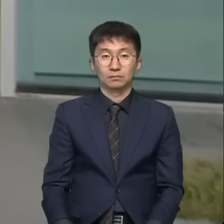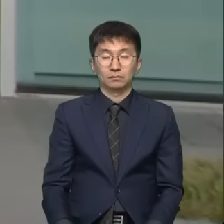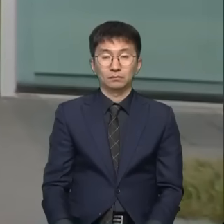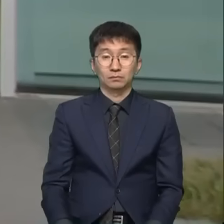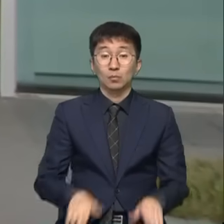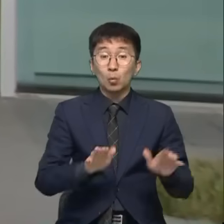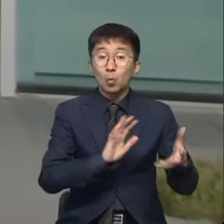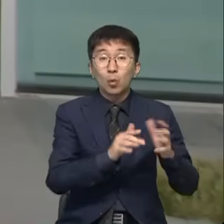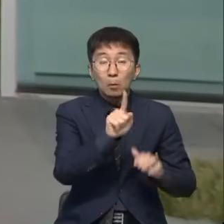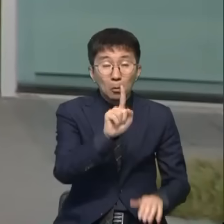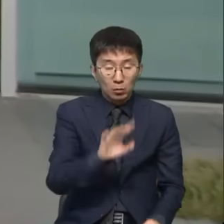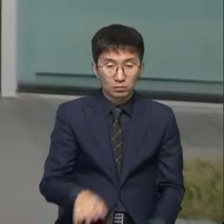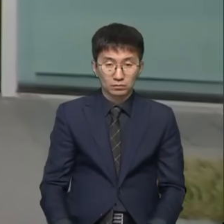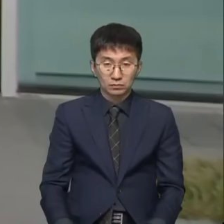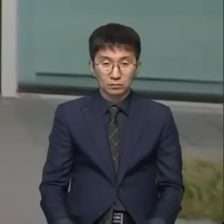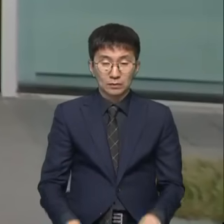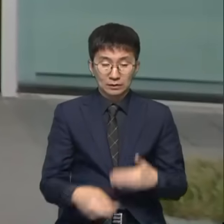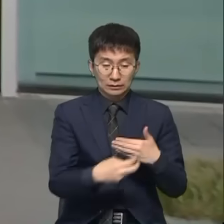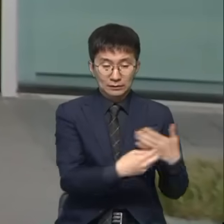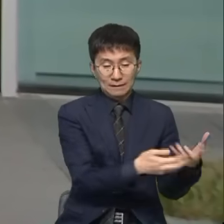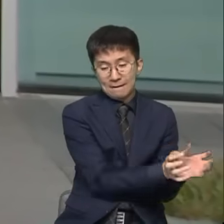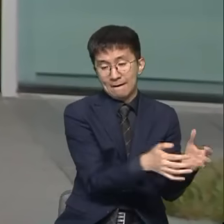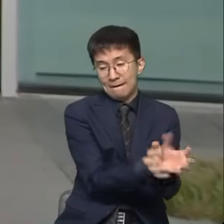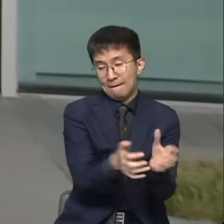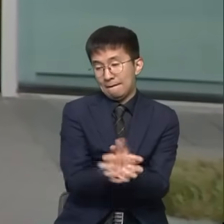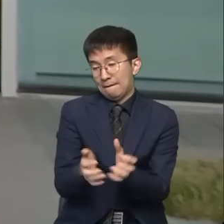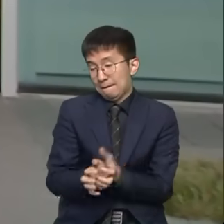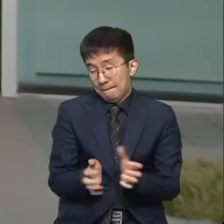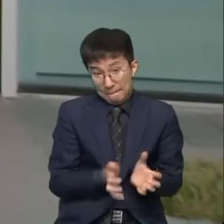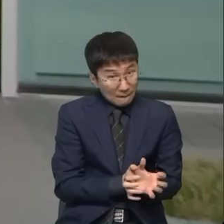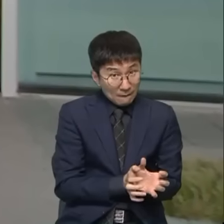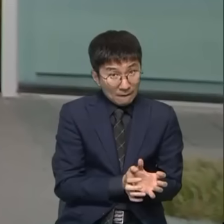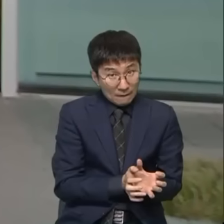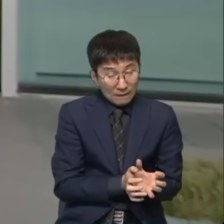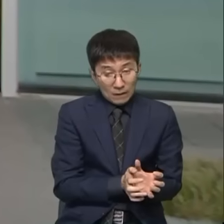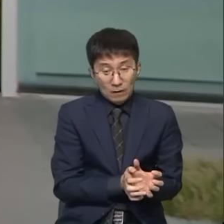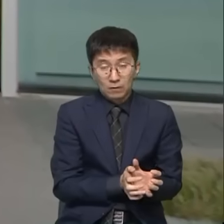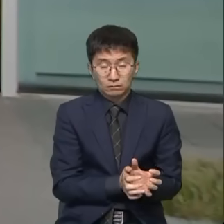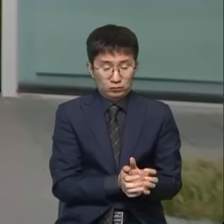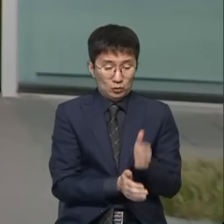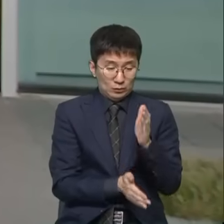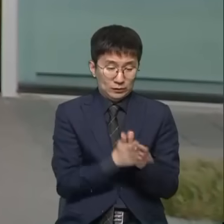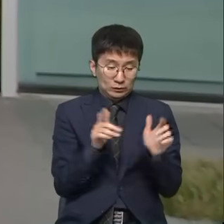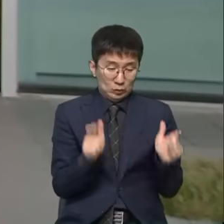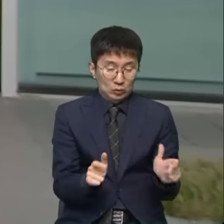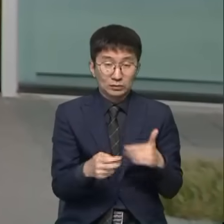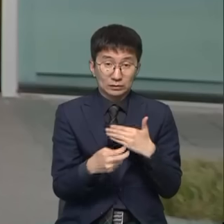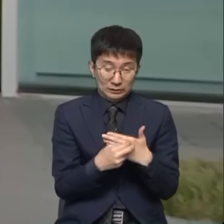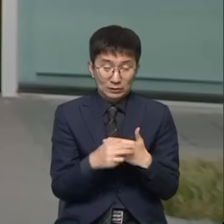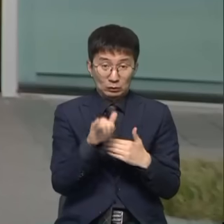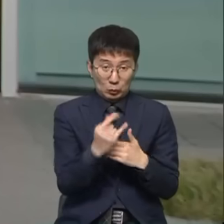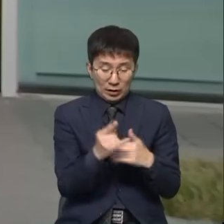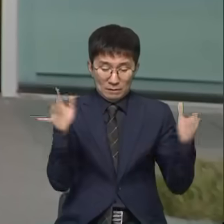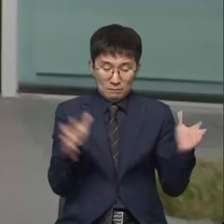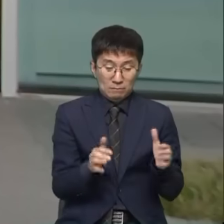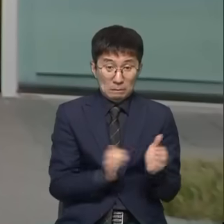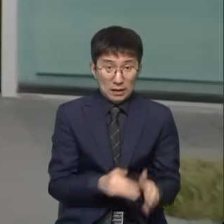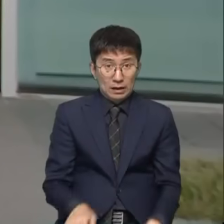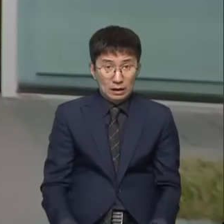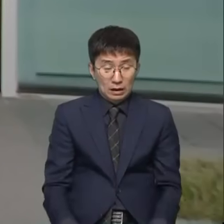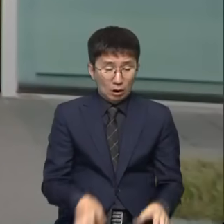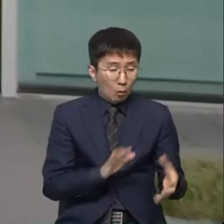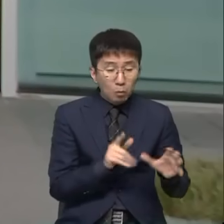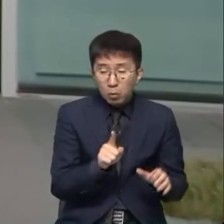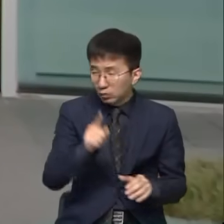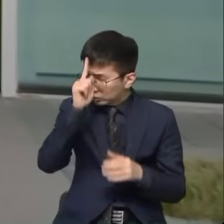오늘 회의엔 의협 포함 10개 의사단체, 각 시도 의사회가 참석했는데요. 참석 의사들이 가장 중점적으로 논의한 건 정부의